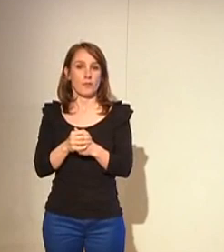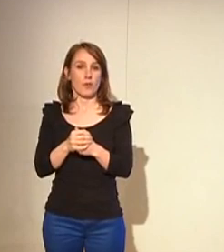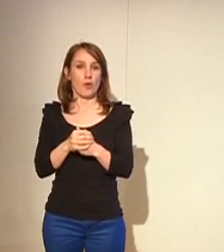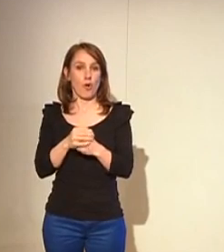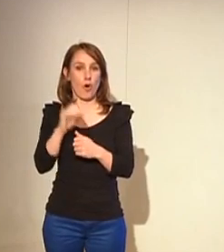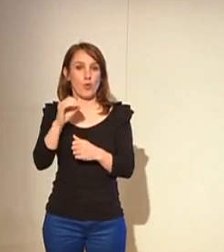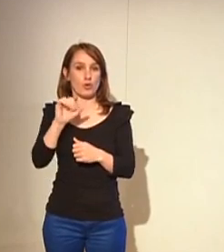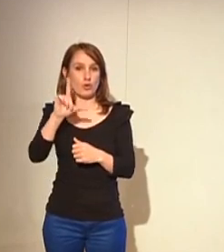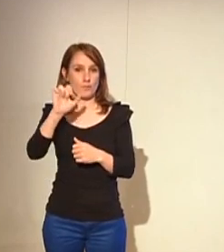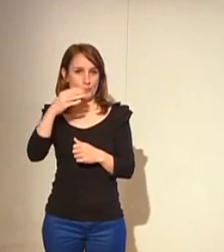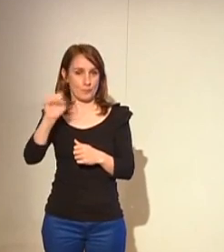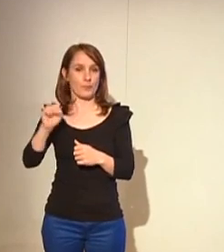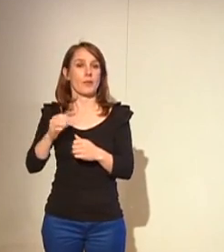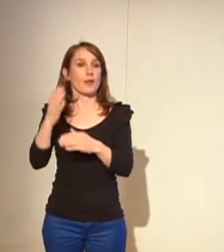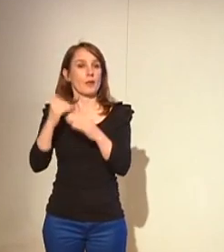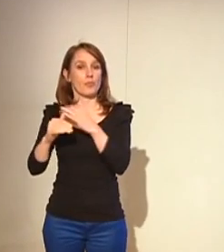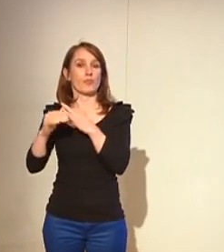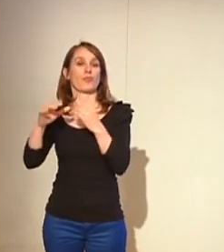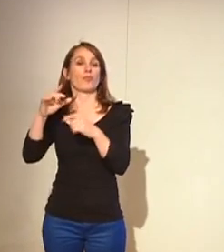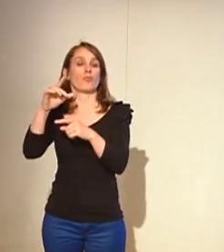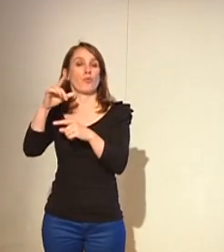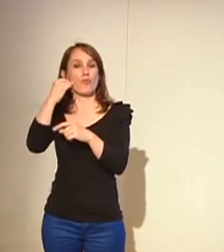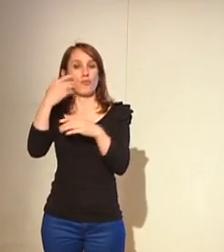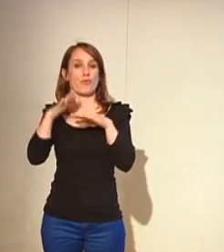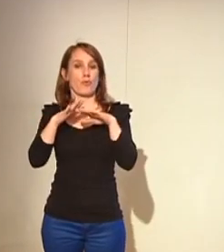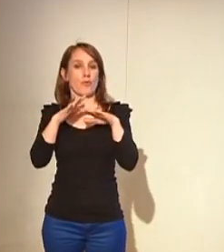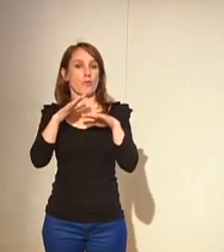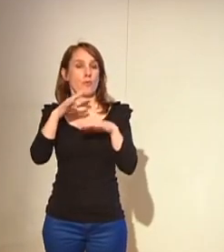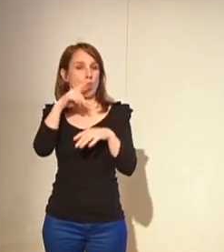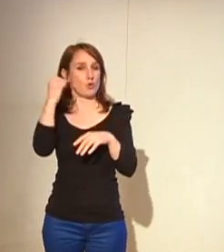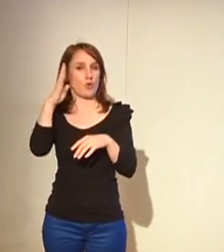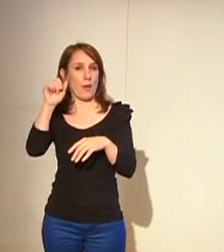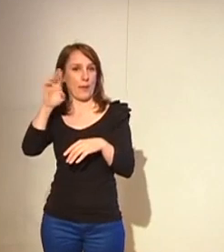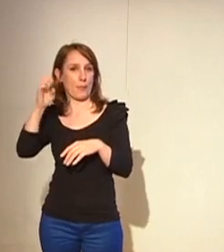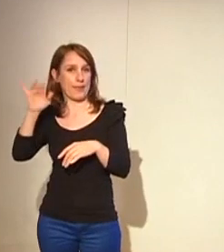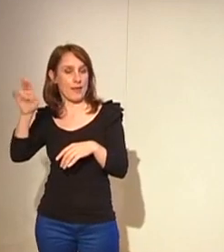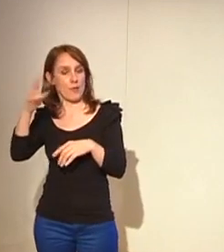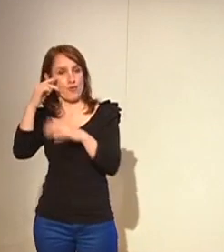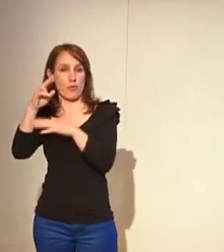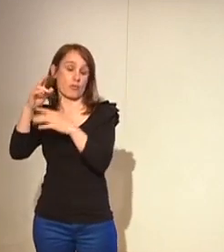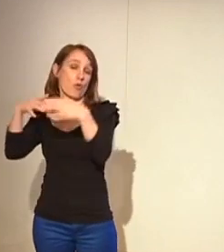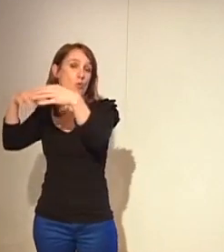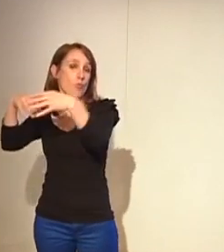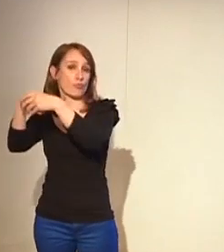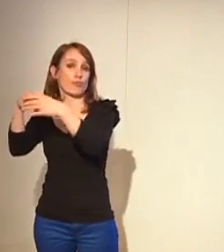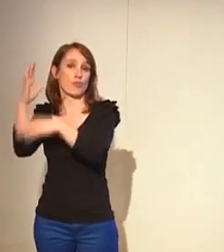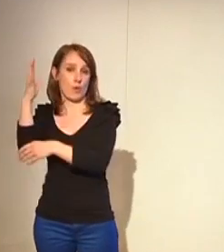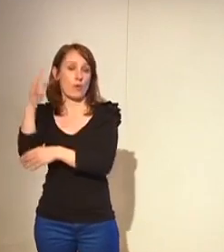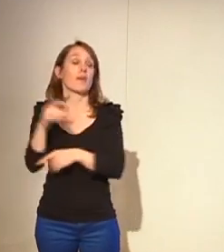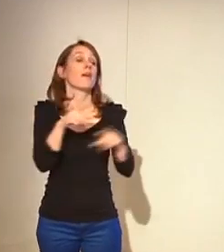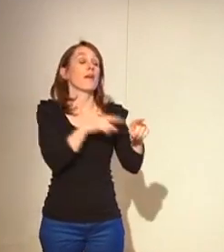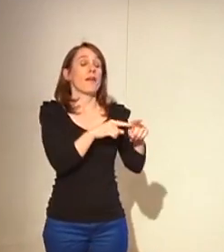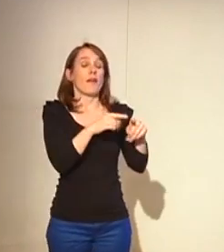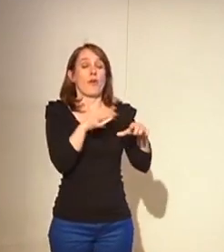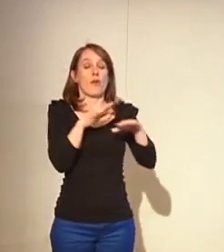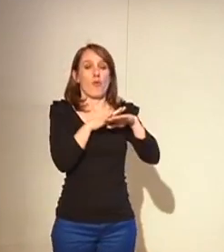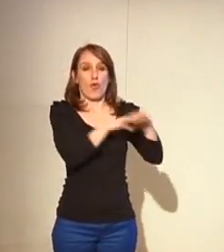Monsieur Barbier pour le groupe rassemblement de gauche et de progrès monsieur Safar et nous